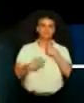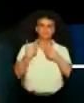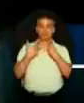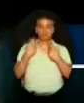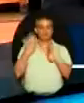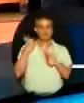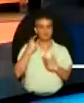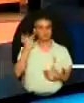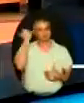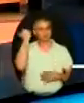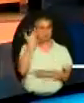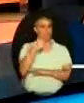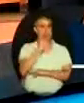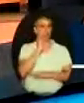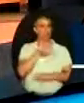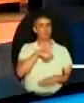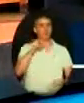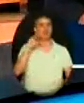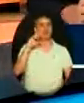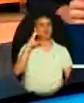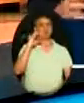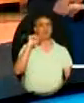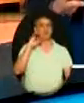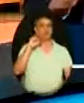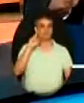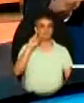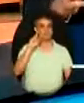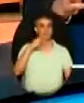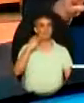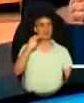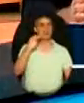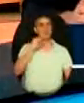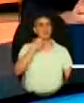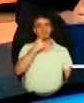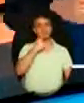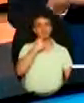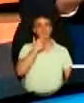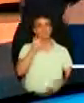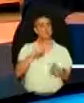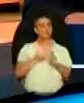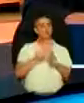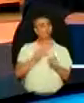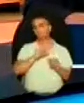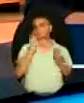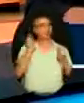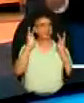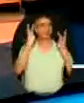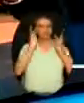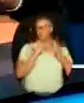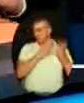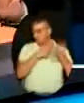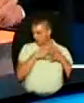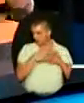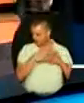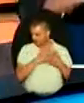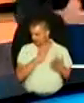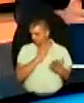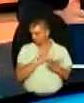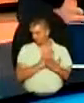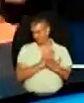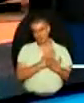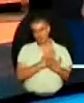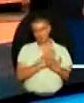היה מזכיר מדינה אמריקאי שנקרא אלכסנדר הג, והוא קרא למדינת ישראל נושאת המטוסים החשובה ביותר של ארצות הברית. אולי הגיע הזמן שנפסיק